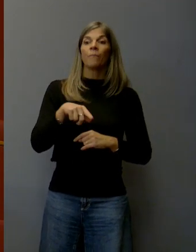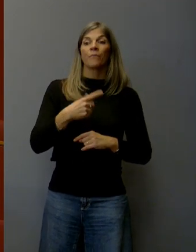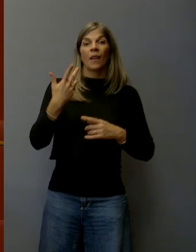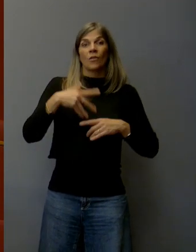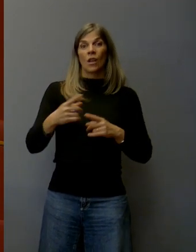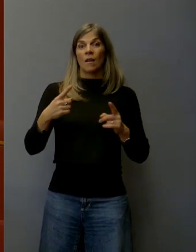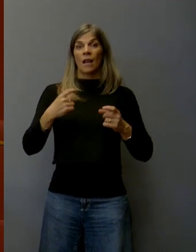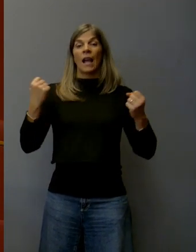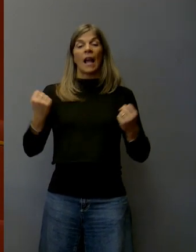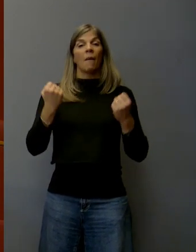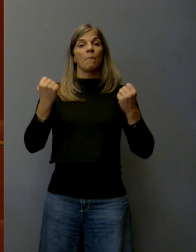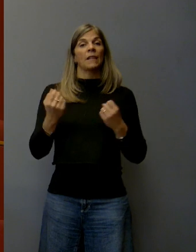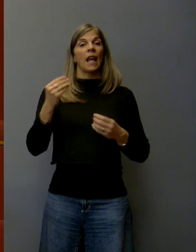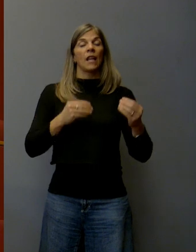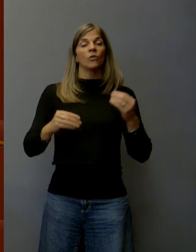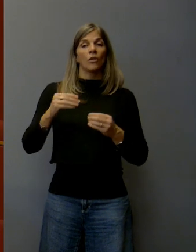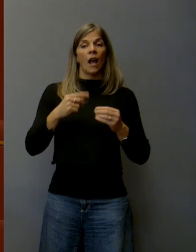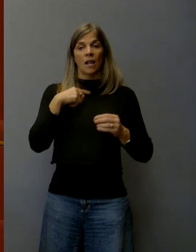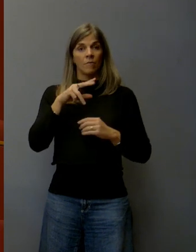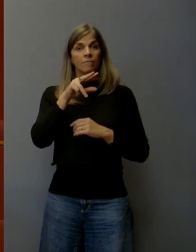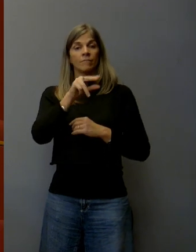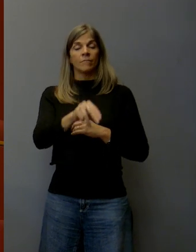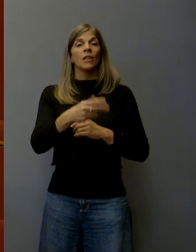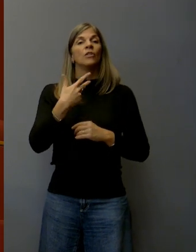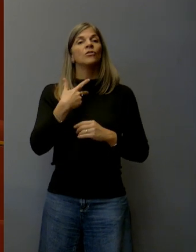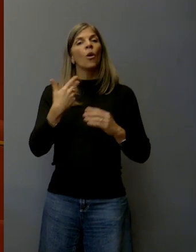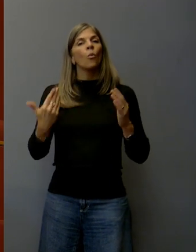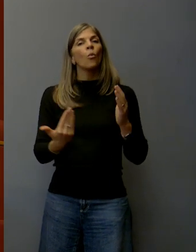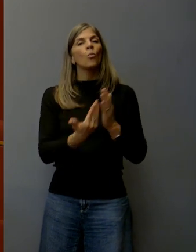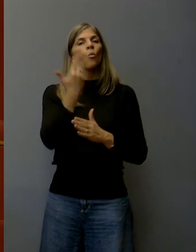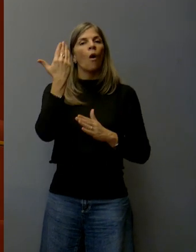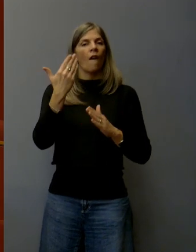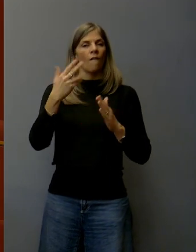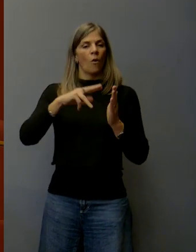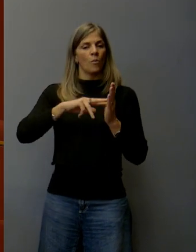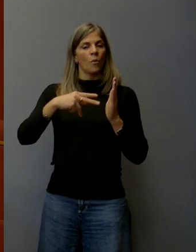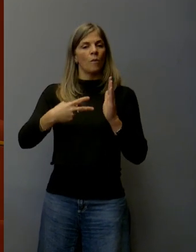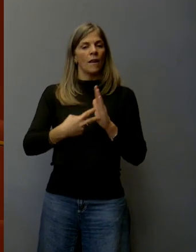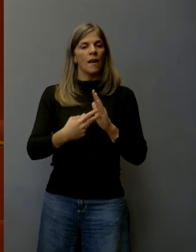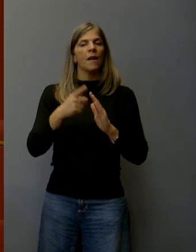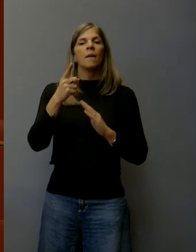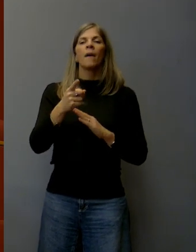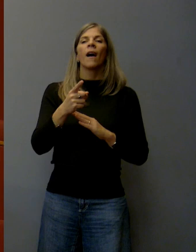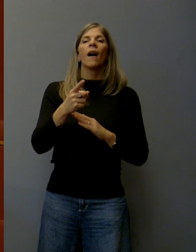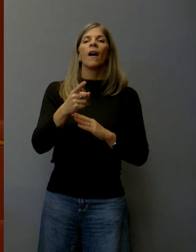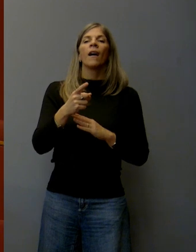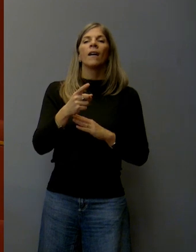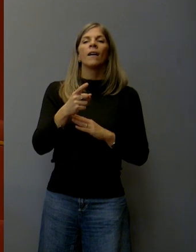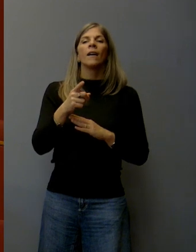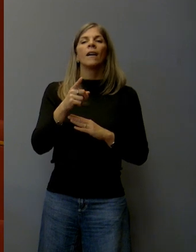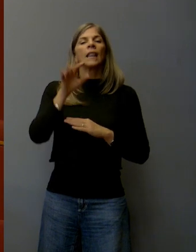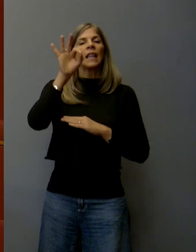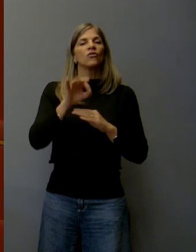come esistesse una nuova un nuovo problema quello che gli inglesi chiamano digital divide e Cioè sostanzialmente